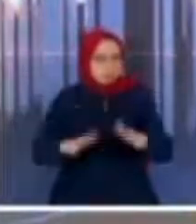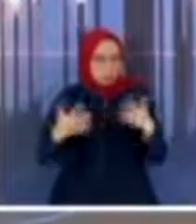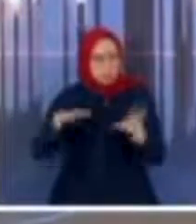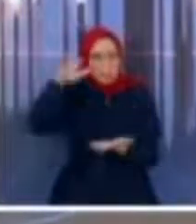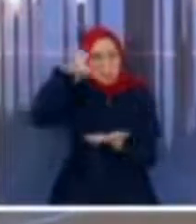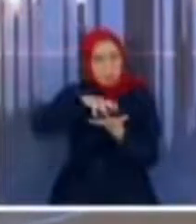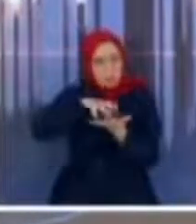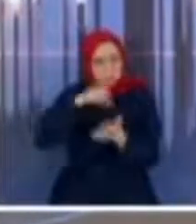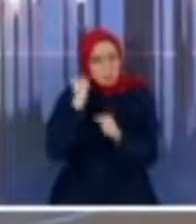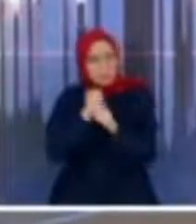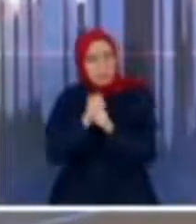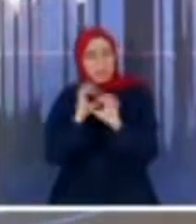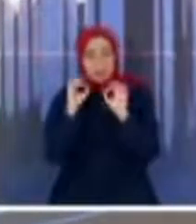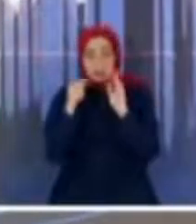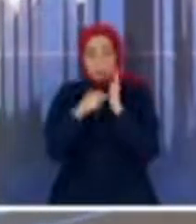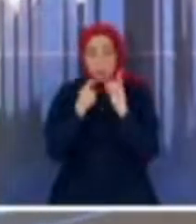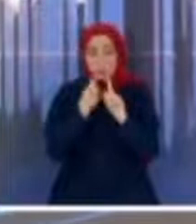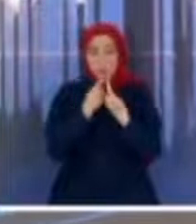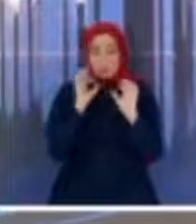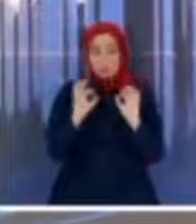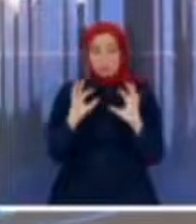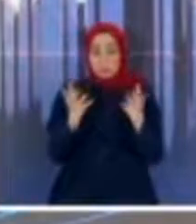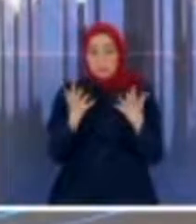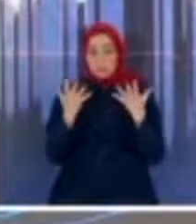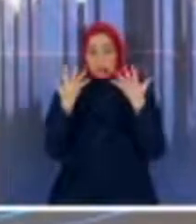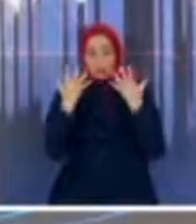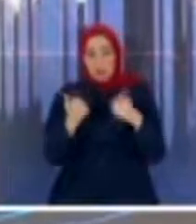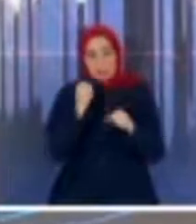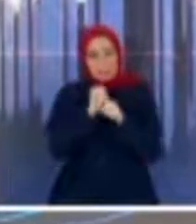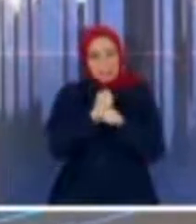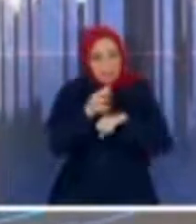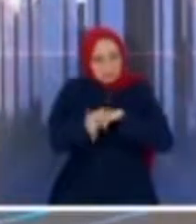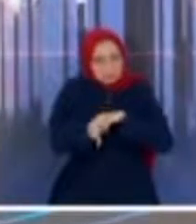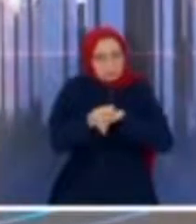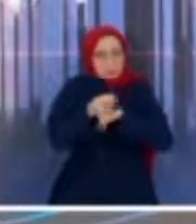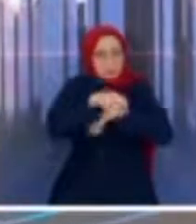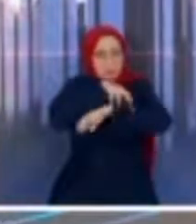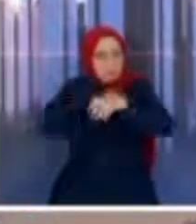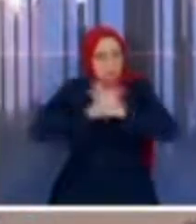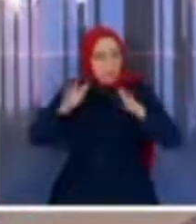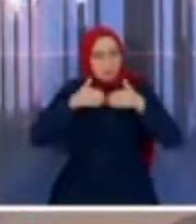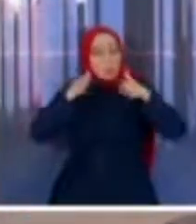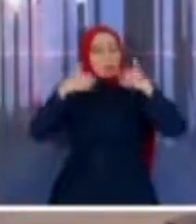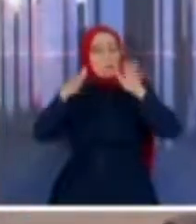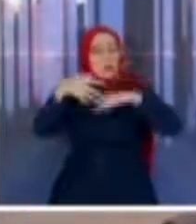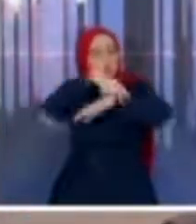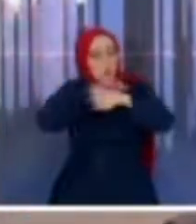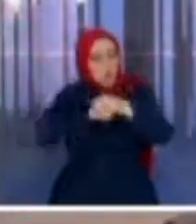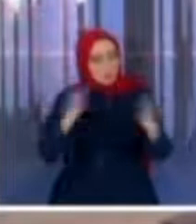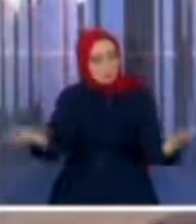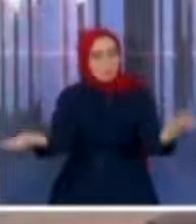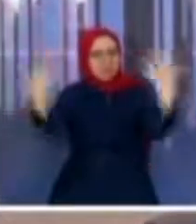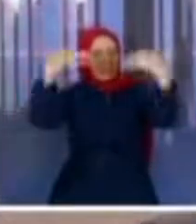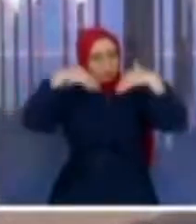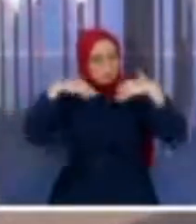علاش؟ خاطر نحن نحبوا نخرجوا من الخدمه على المستوى المحلي فقط، نحبوا نمشيوا اكثر لمستوى الجهه ومستوى الاقليم شمال الغرب كله علاش